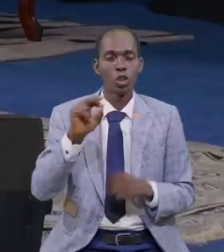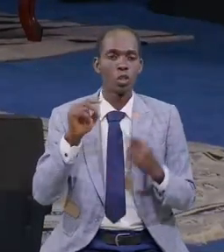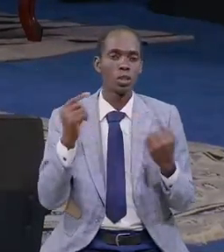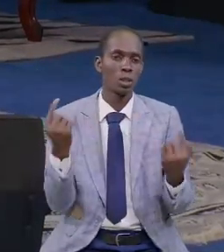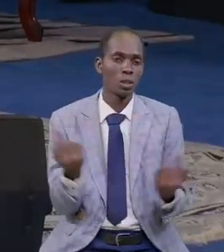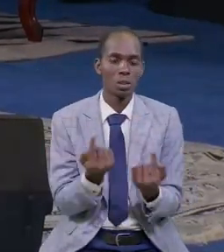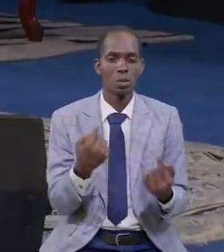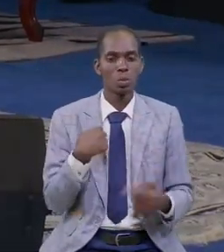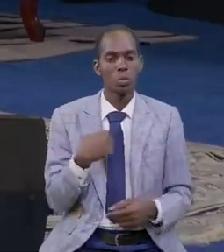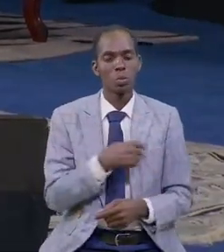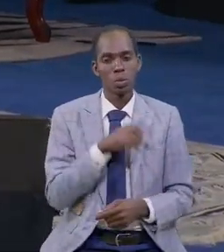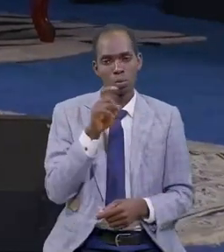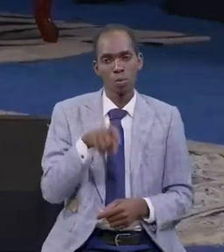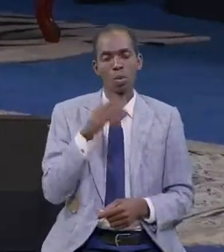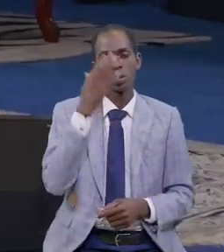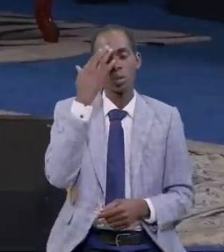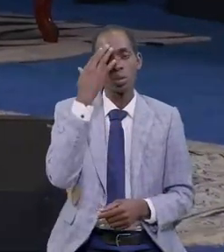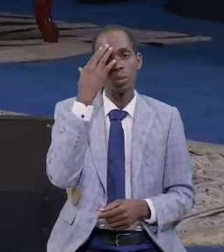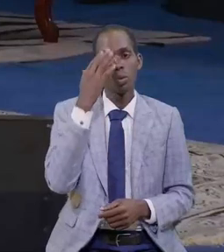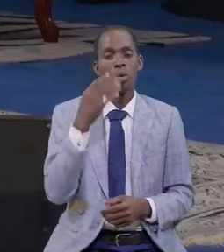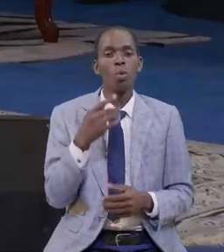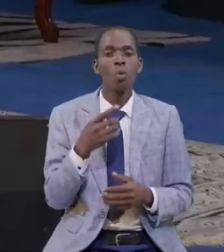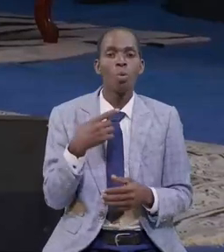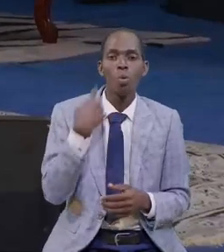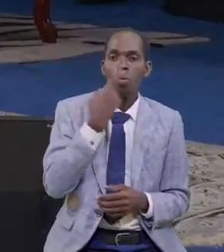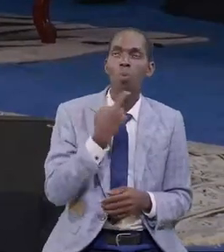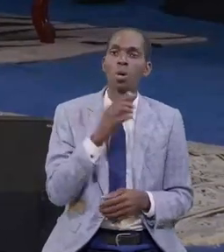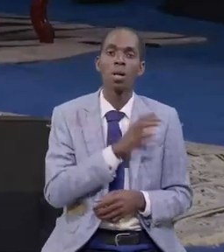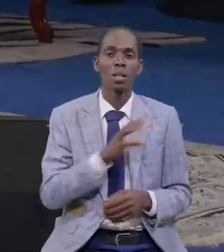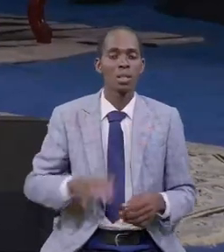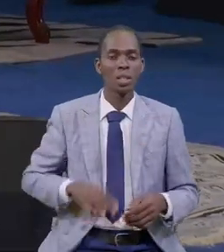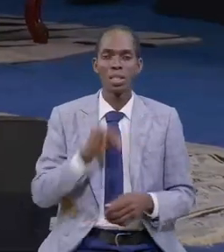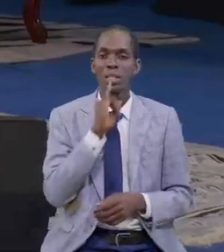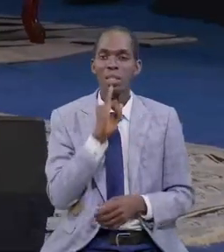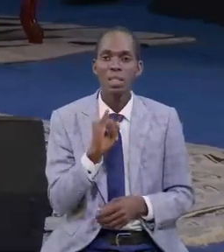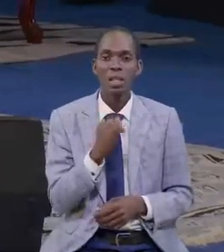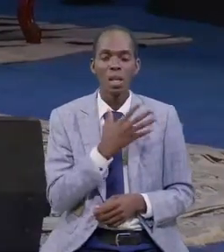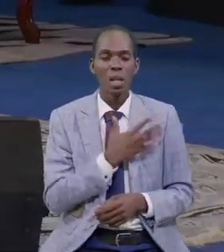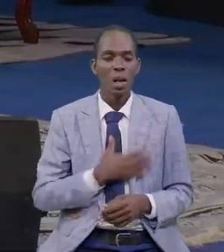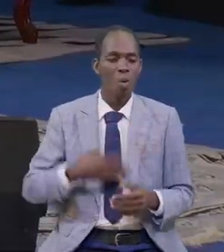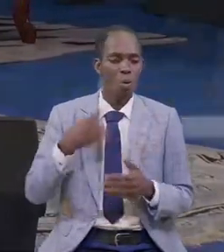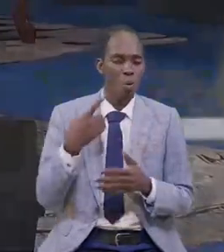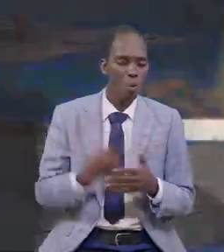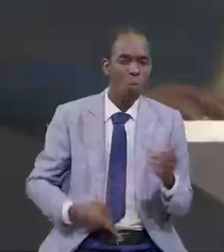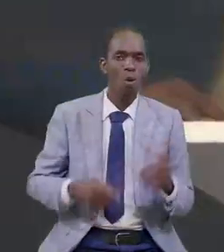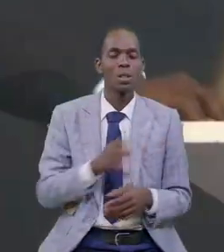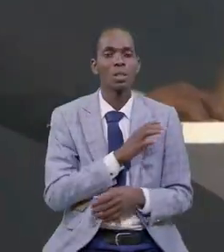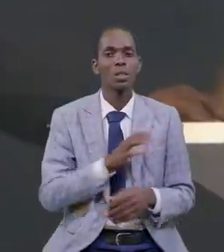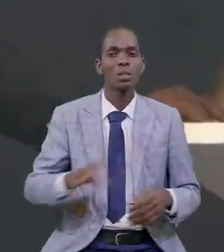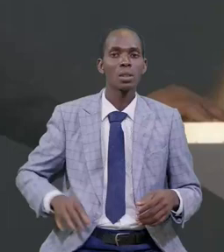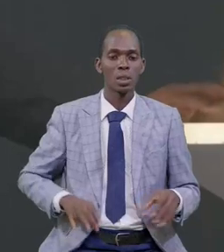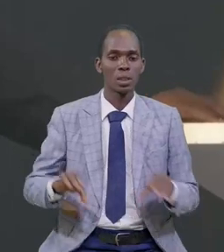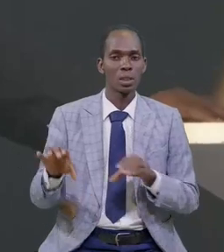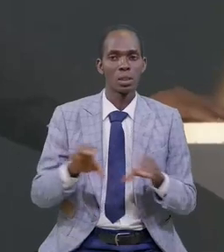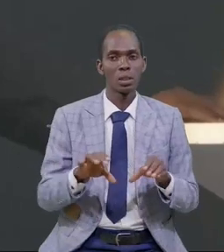lui de péché nous devons savoir qui Christ est ce que Christ veut dire pour